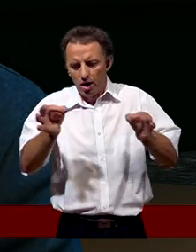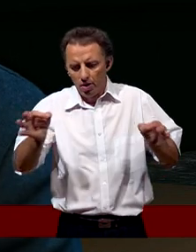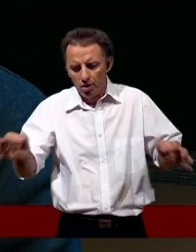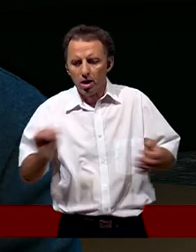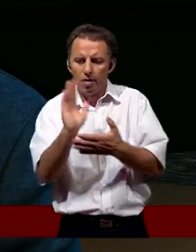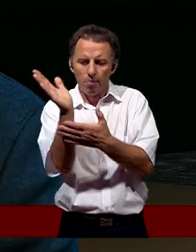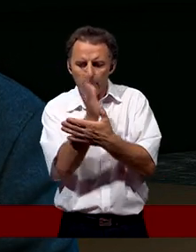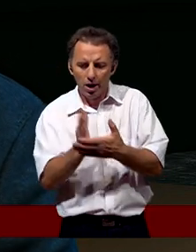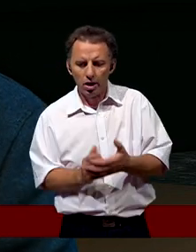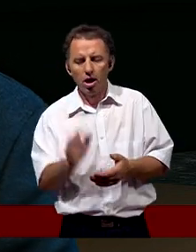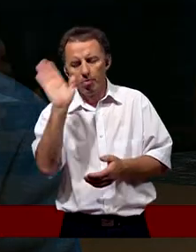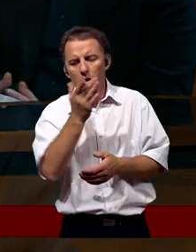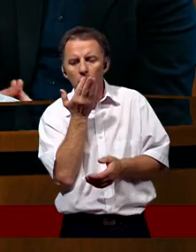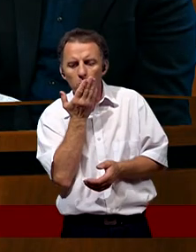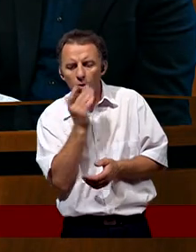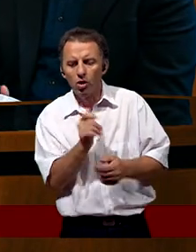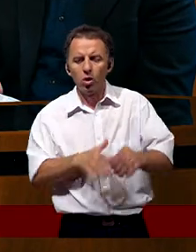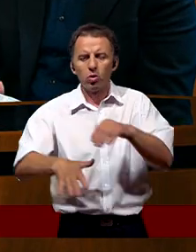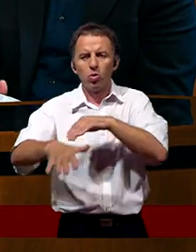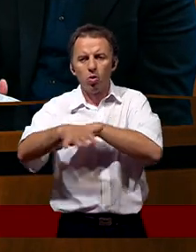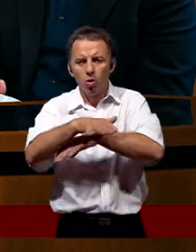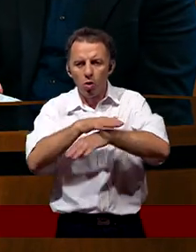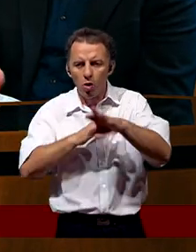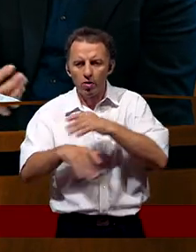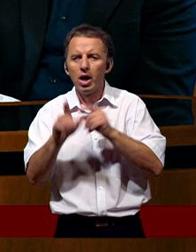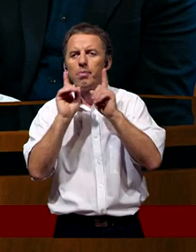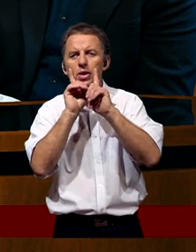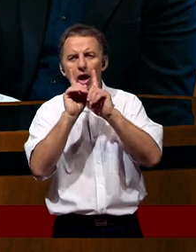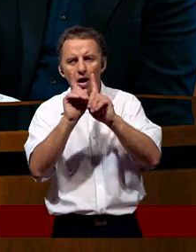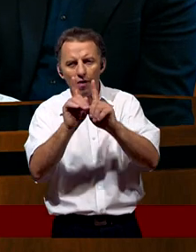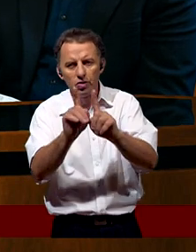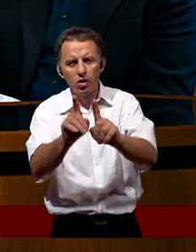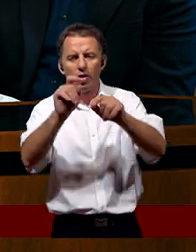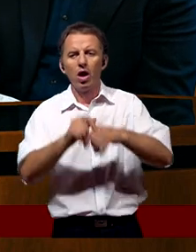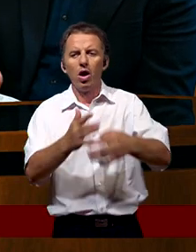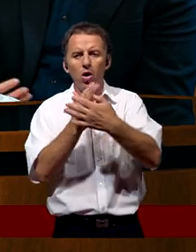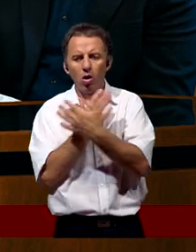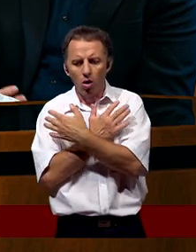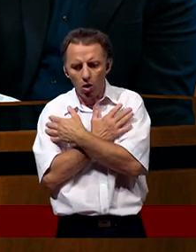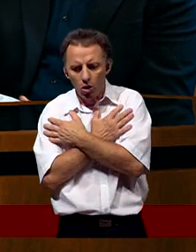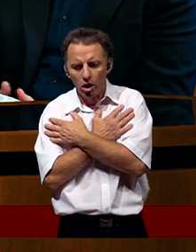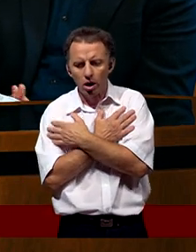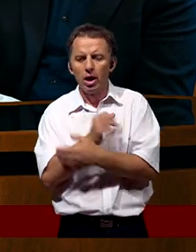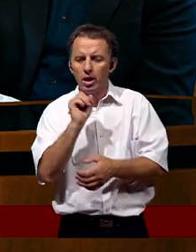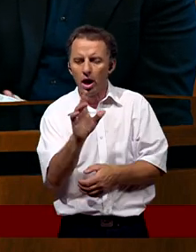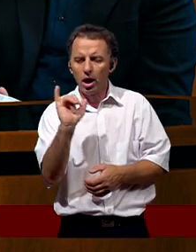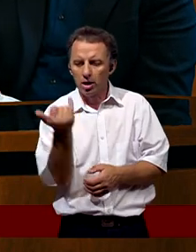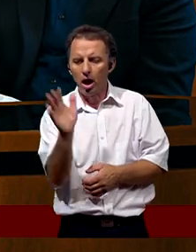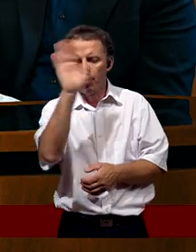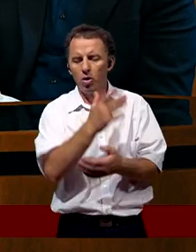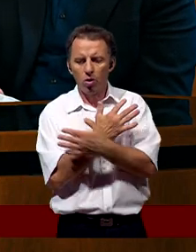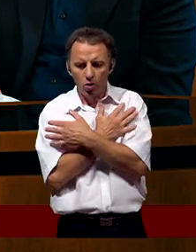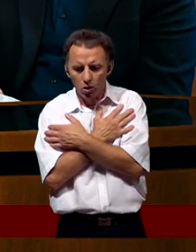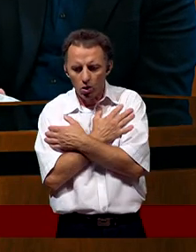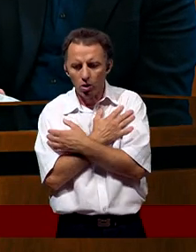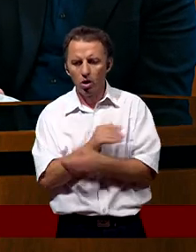i pęknie po prostu. Natomiast tutaj Bóg mówi o takiej duchowości, takiej prawdziwej, żeby kochać w taki sposób, jak Bóg kocha. Czyli